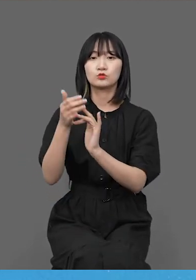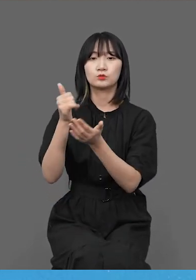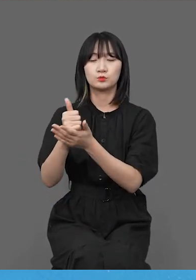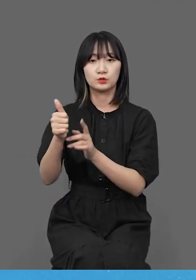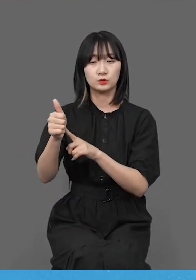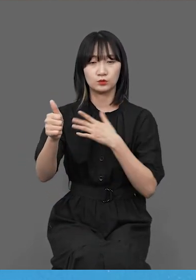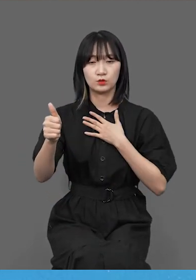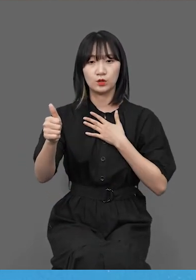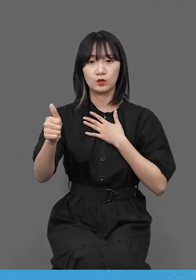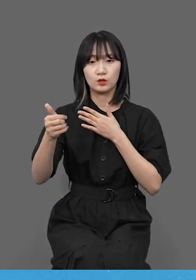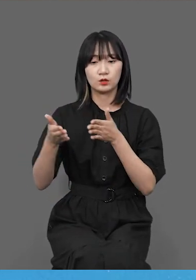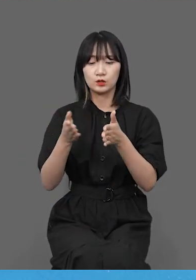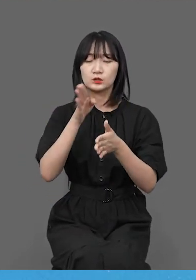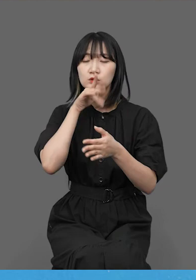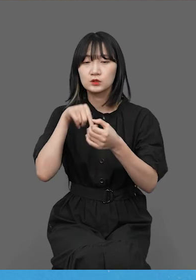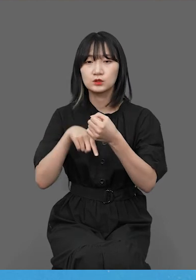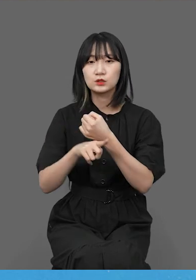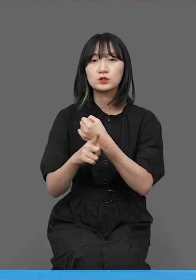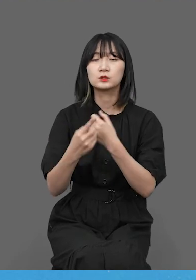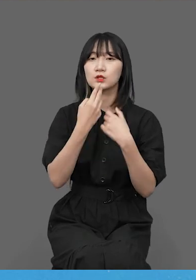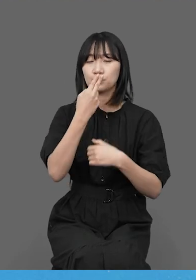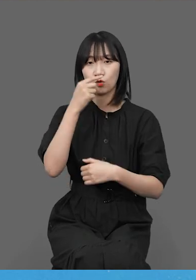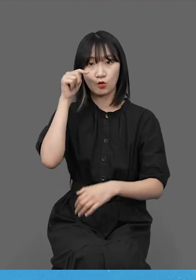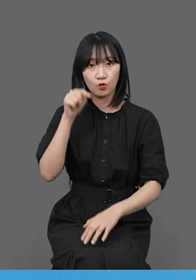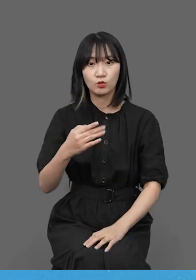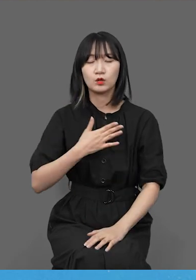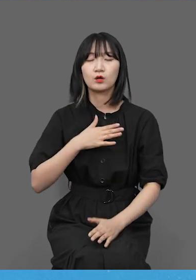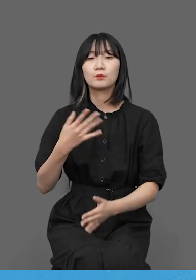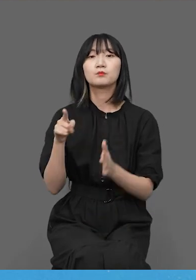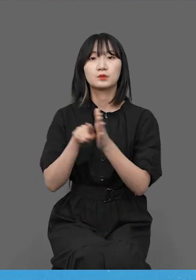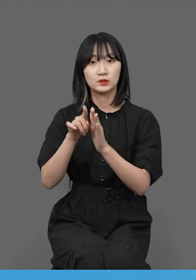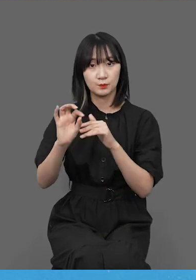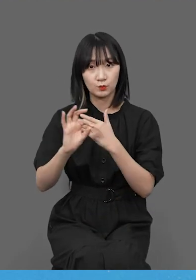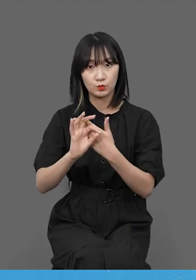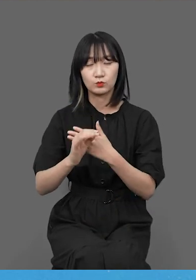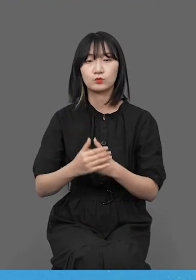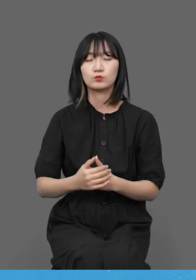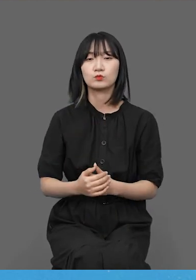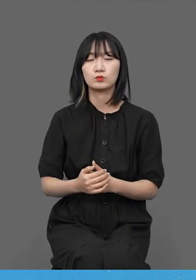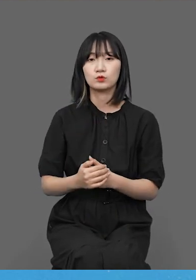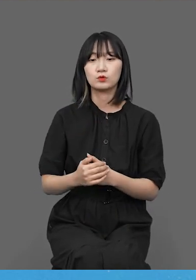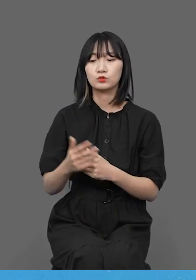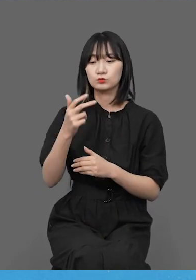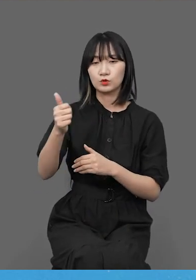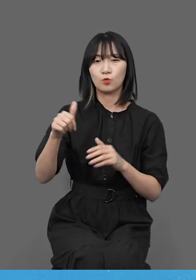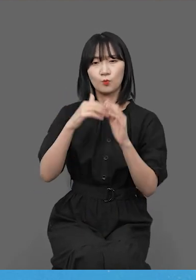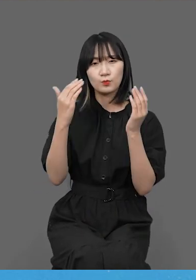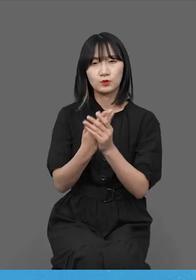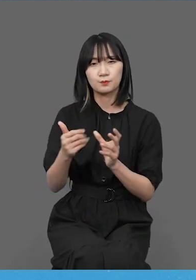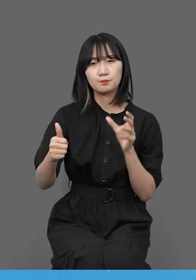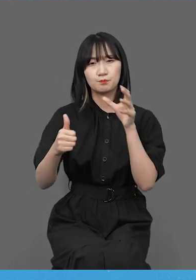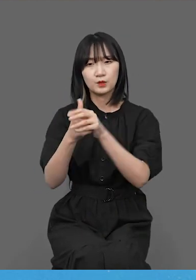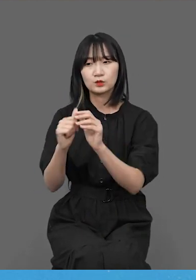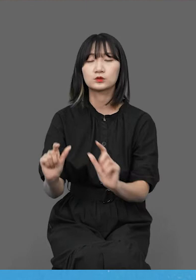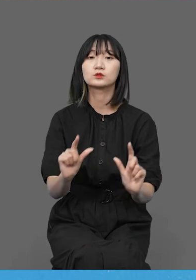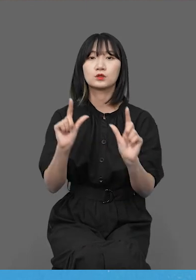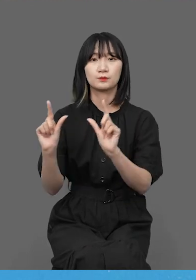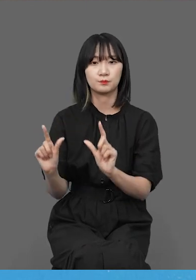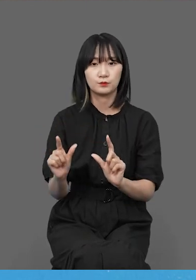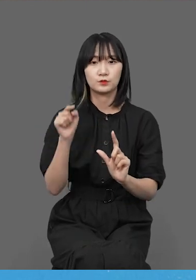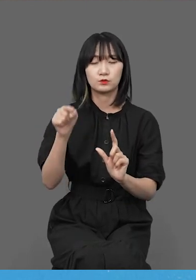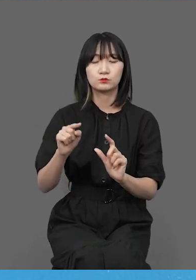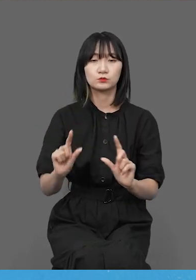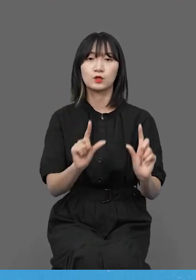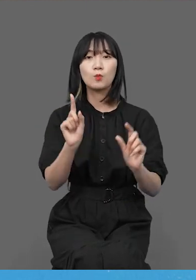예수님이 곧 길이요 진리요 생명이라고 하는 것을 내가 받아들인다면 그분께 온전히 맡겨드리는 삶,